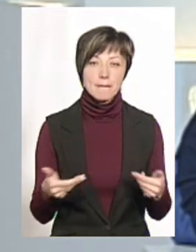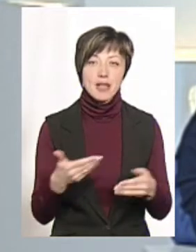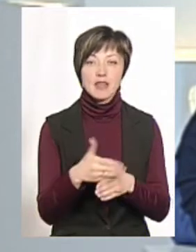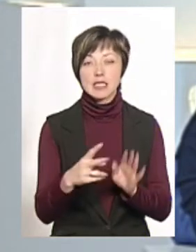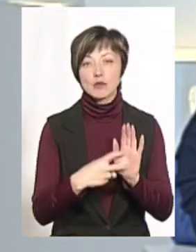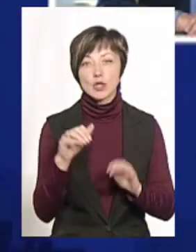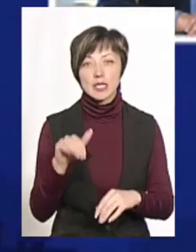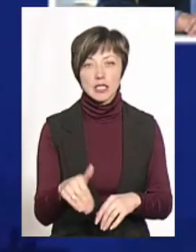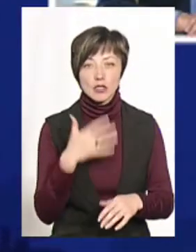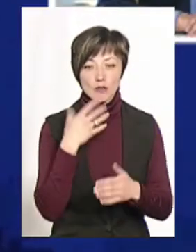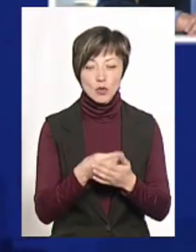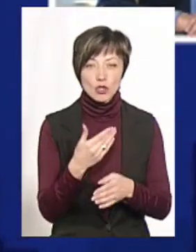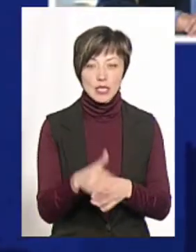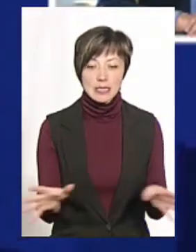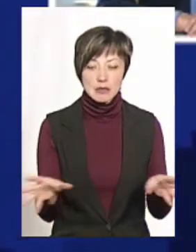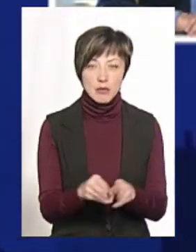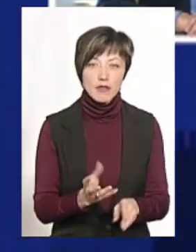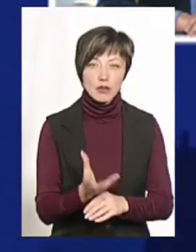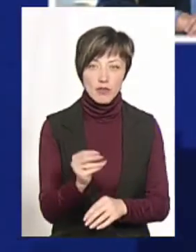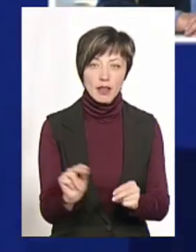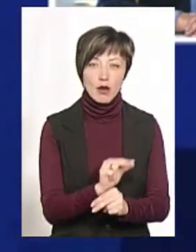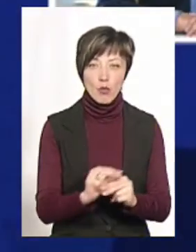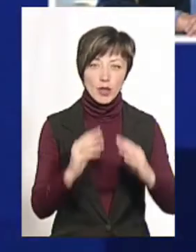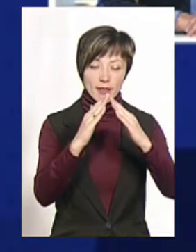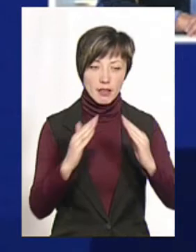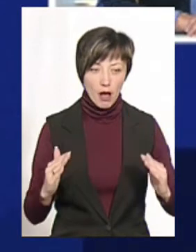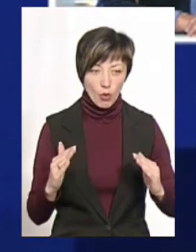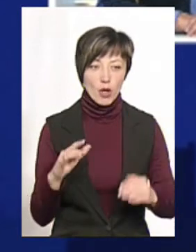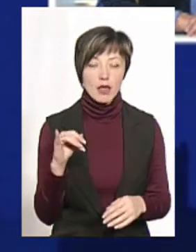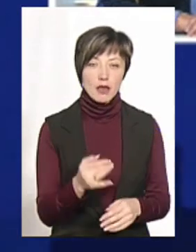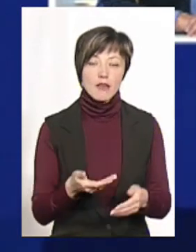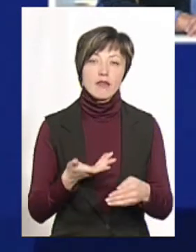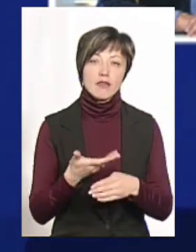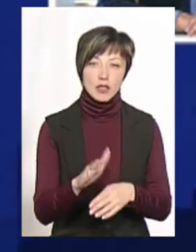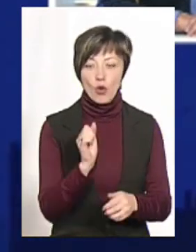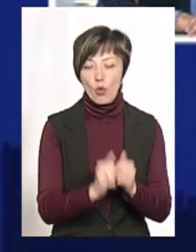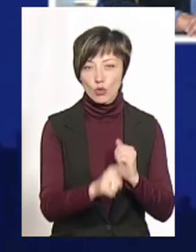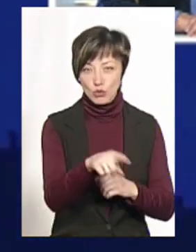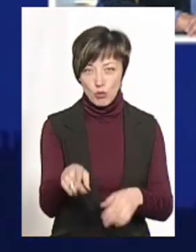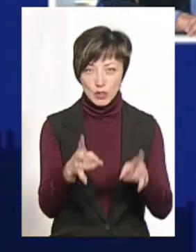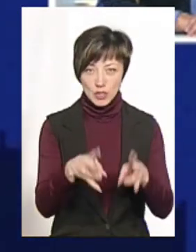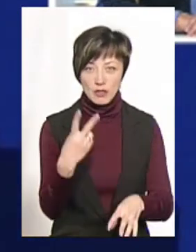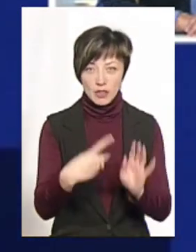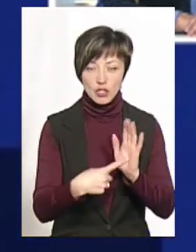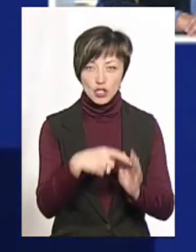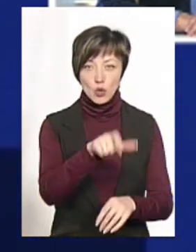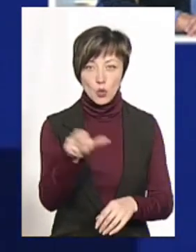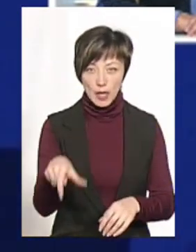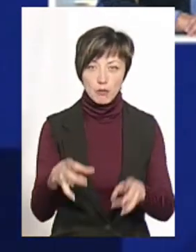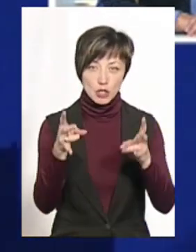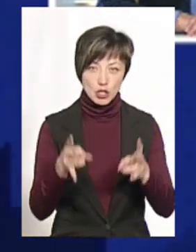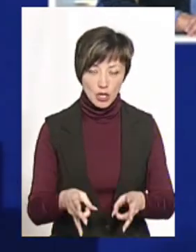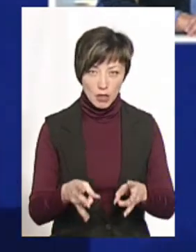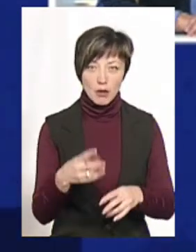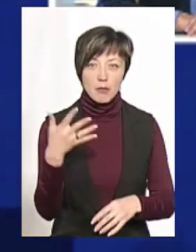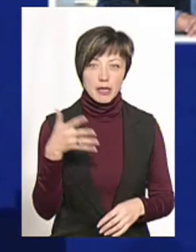700 тисяч гривень свою частку співфінансування на ремонт даху. І ми виділили кожному постраждалому, 26 людей, які там